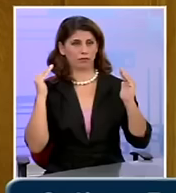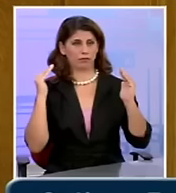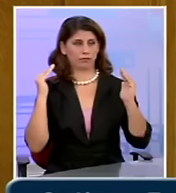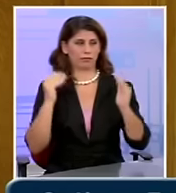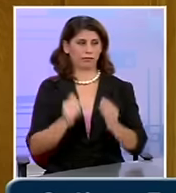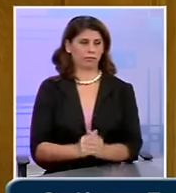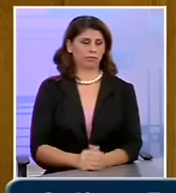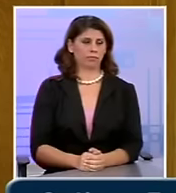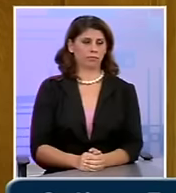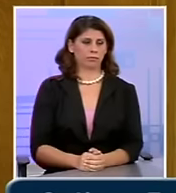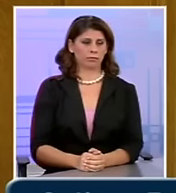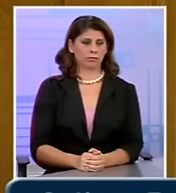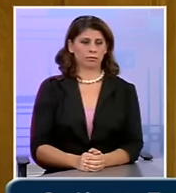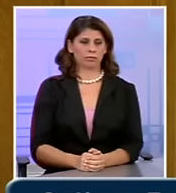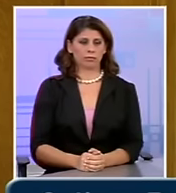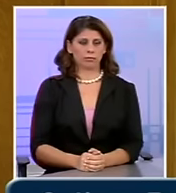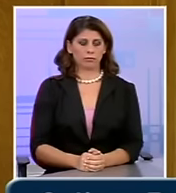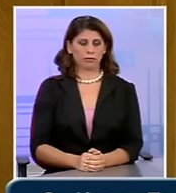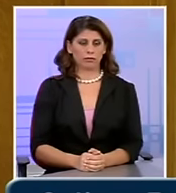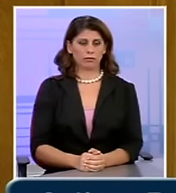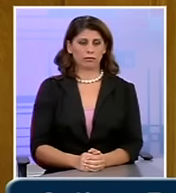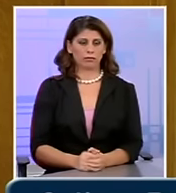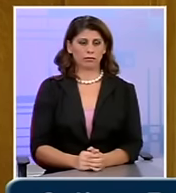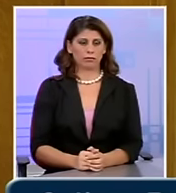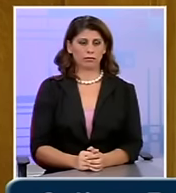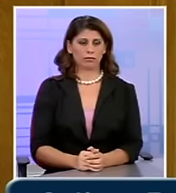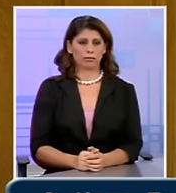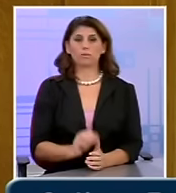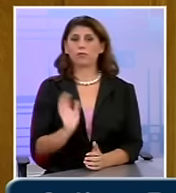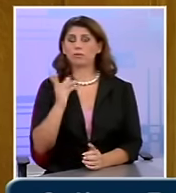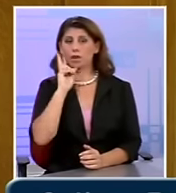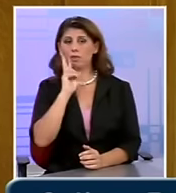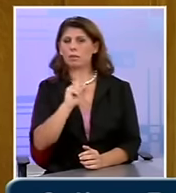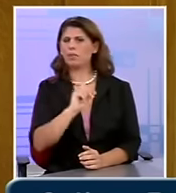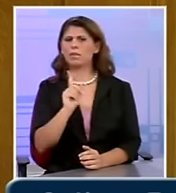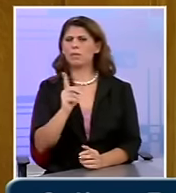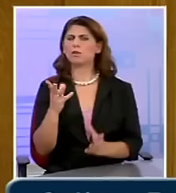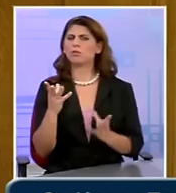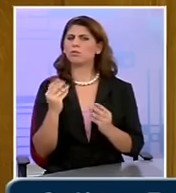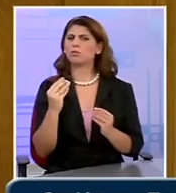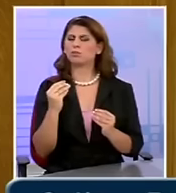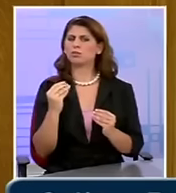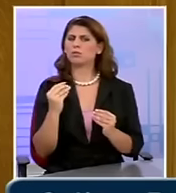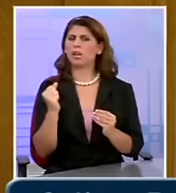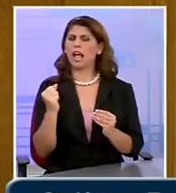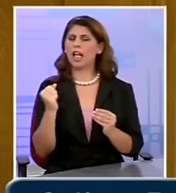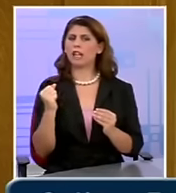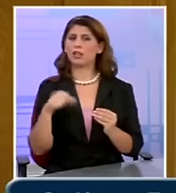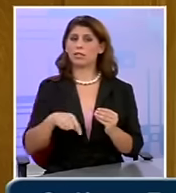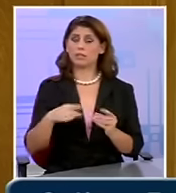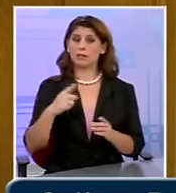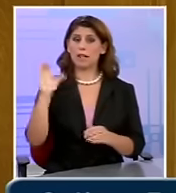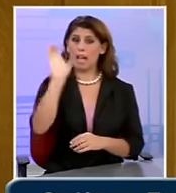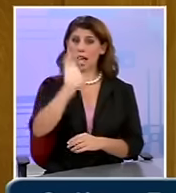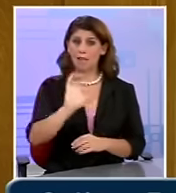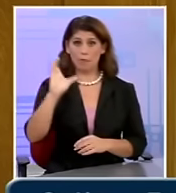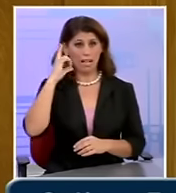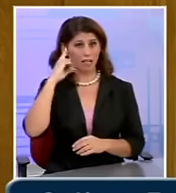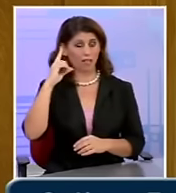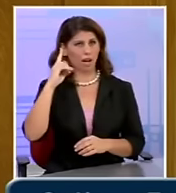Και αν βλέπετε να μην είναι τόσο έντονη σήμερα η ευρωπαϊκή ιδέα και